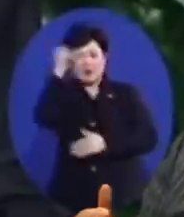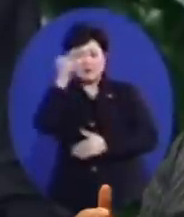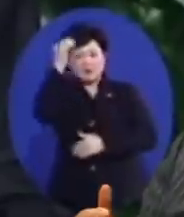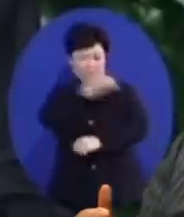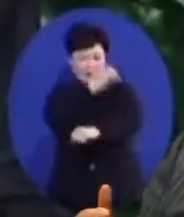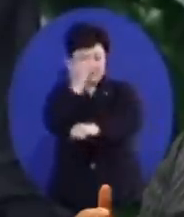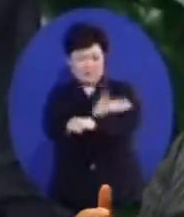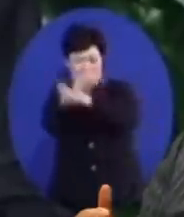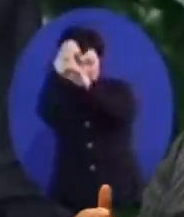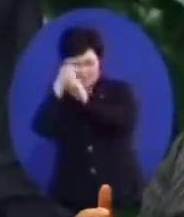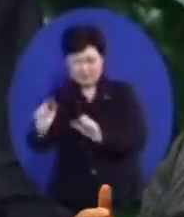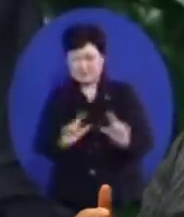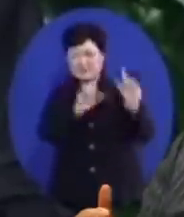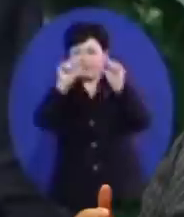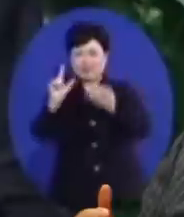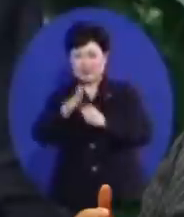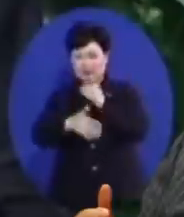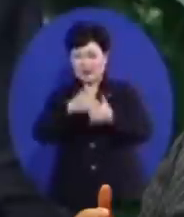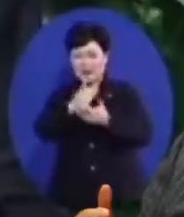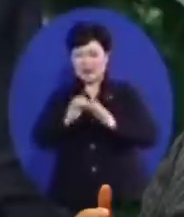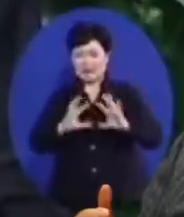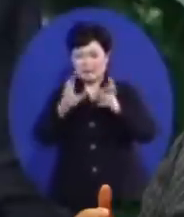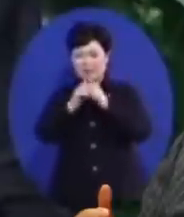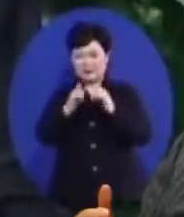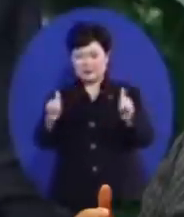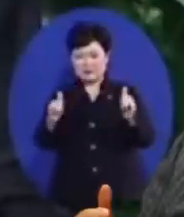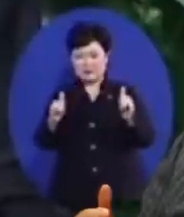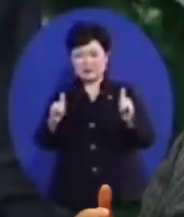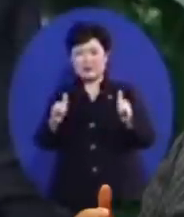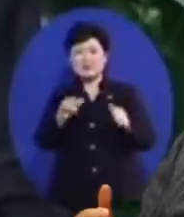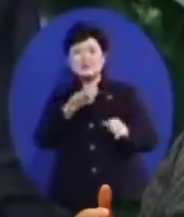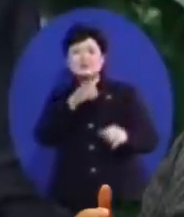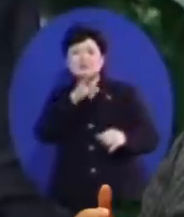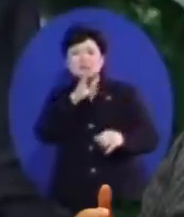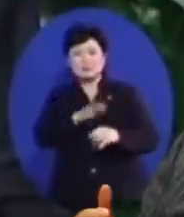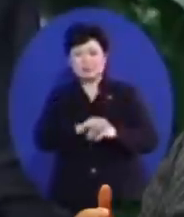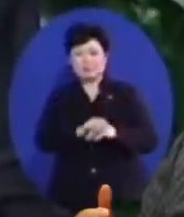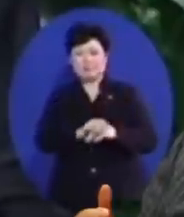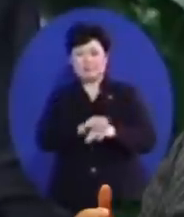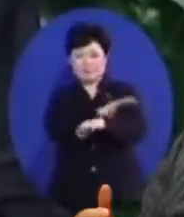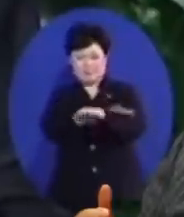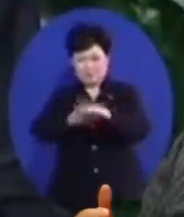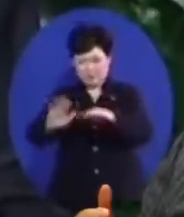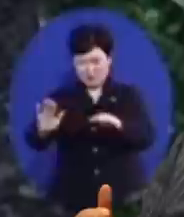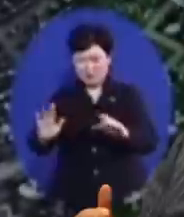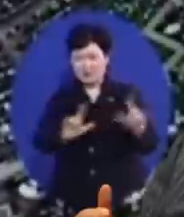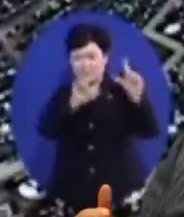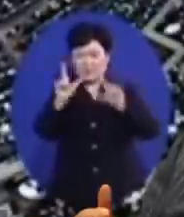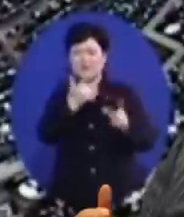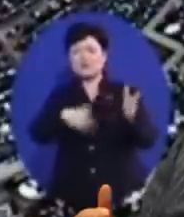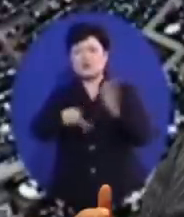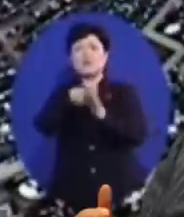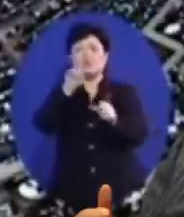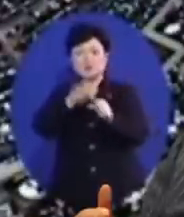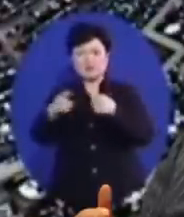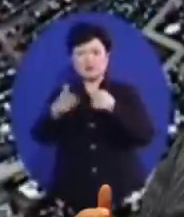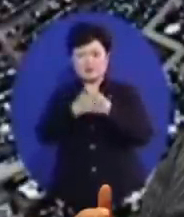능력을 의지해서 살아 하나님의 백성으로서의 부끄러움이 없게 자라게 하기 위해서 그렇게 하는 것입니다.